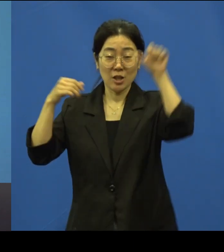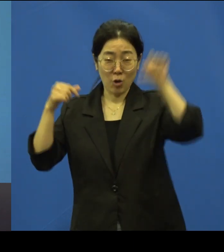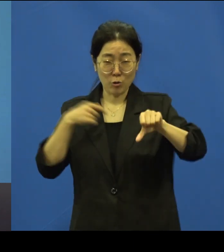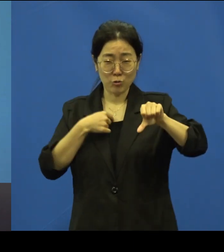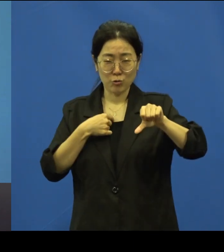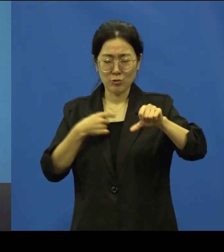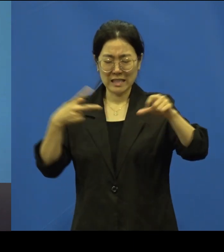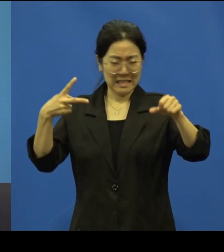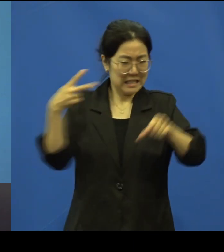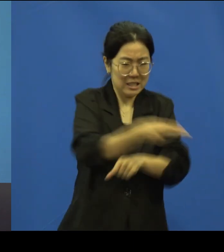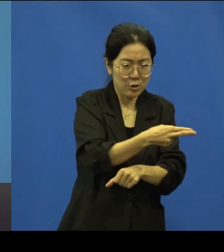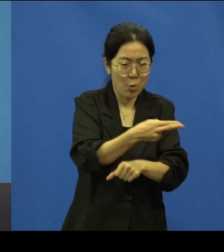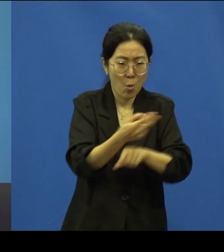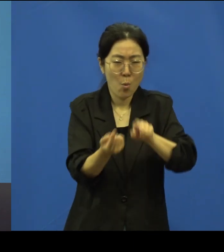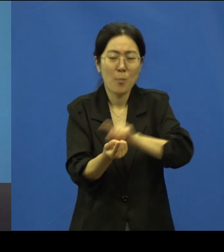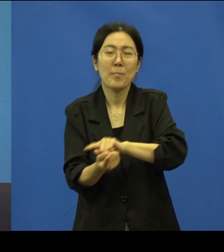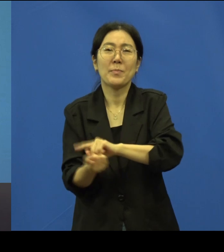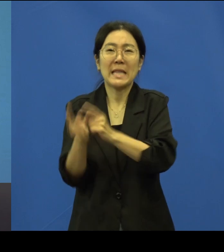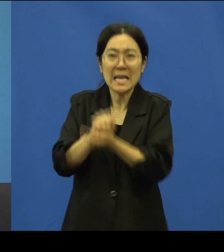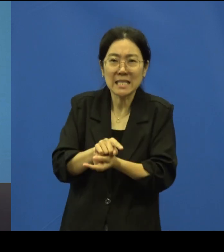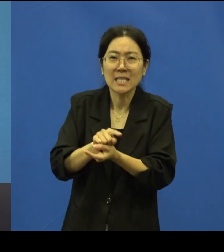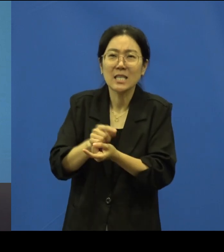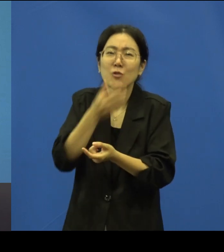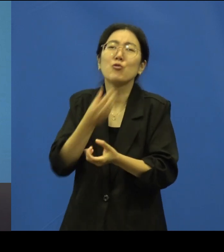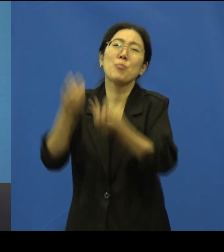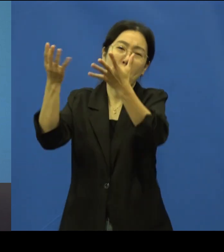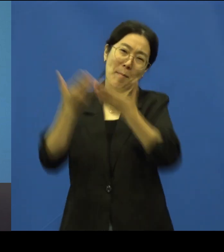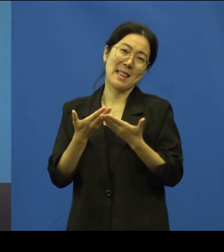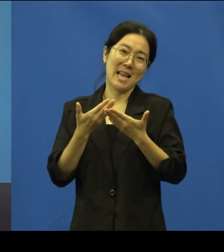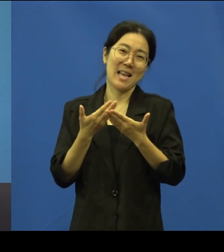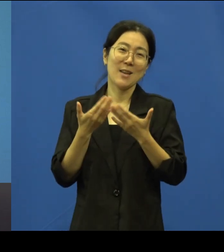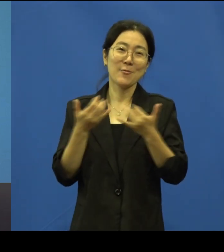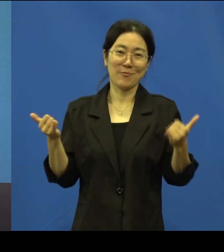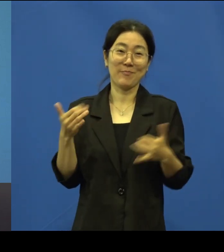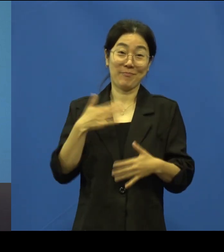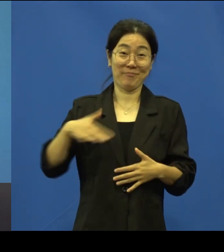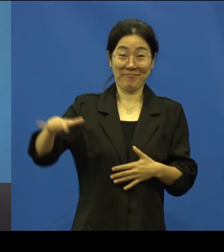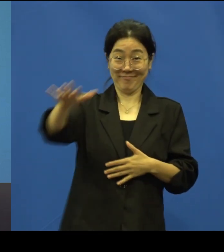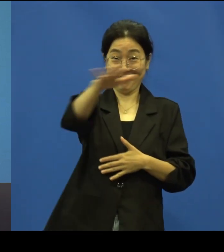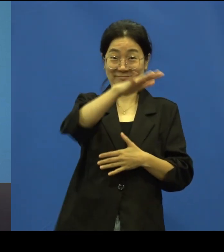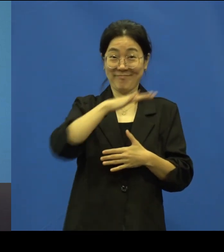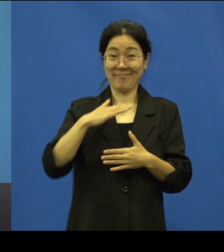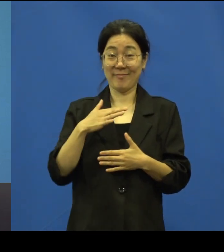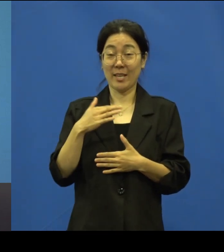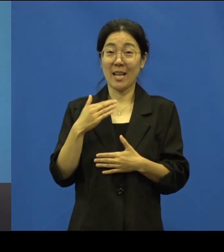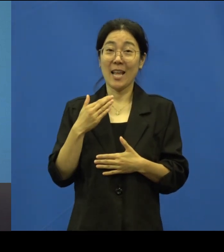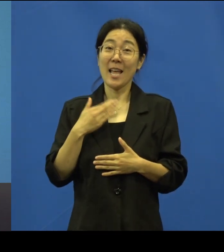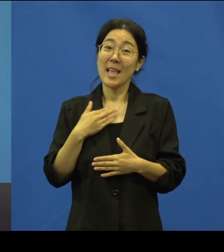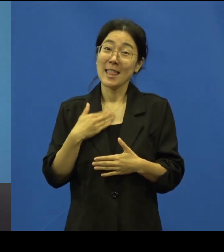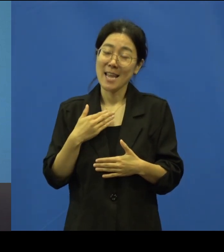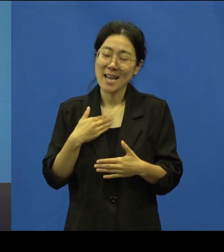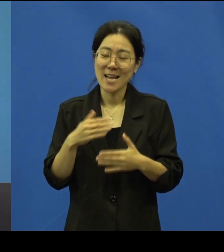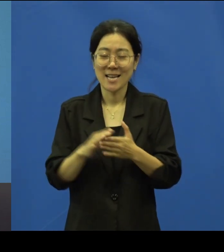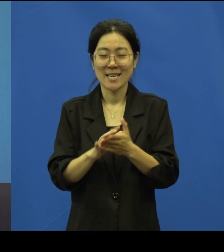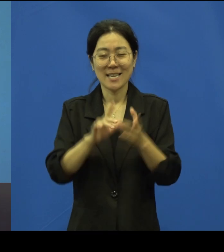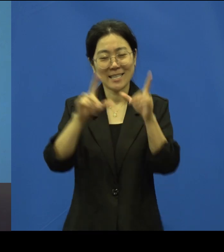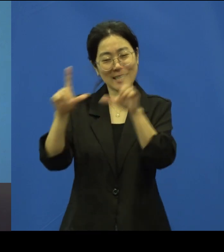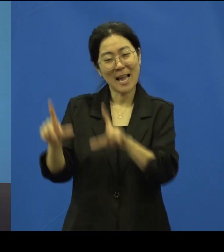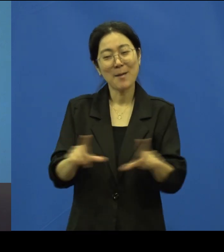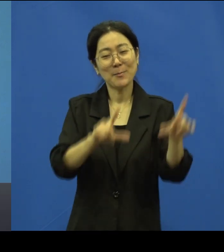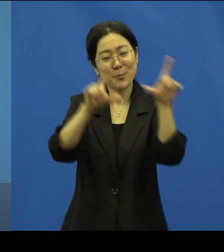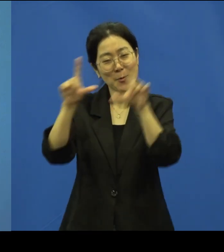믿습니다. 그런데 그 약속이 자신의 삶 속의